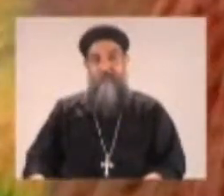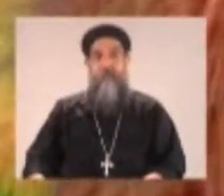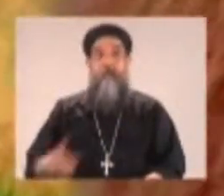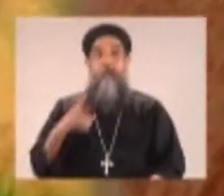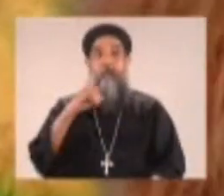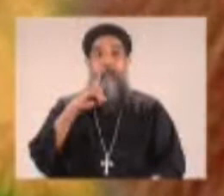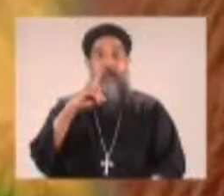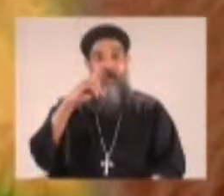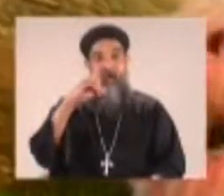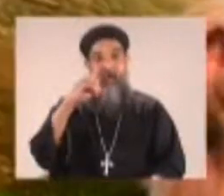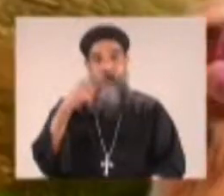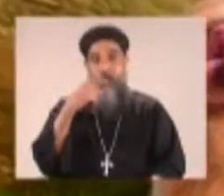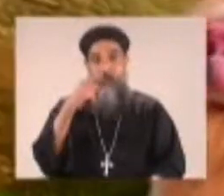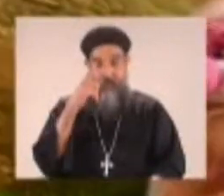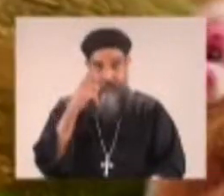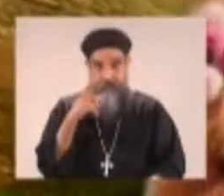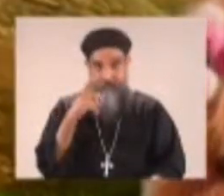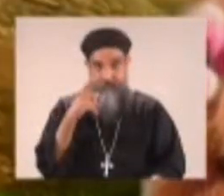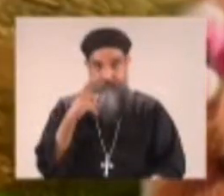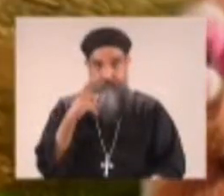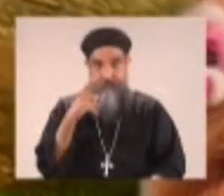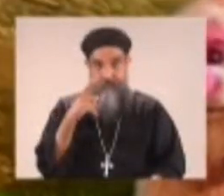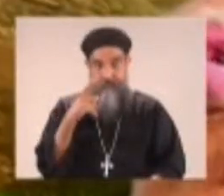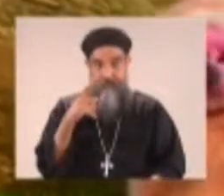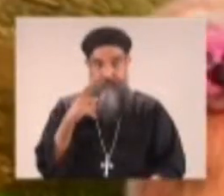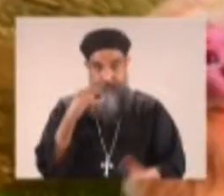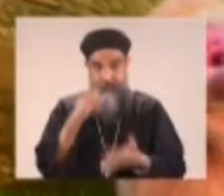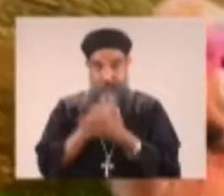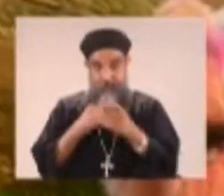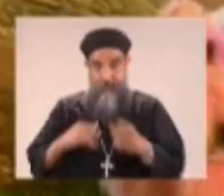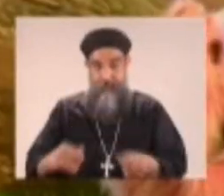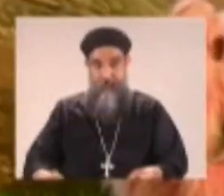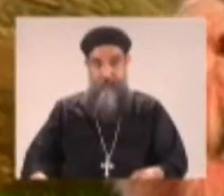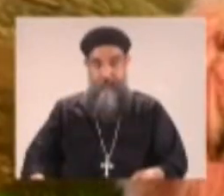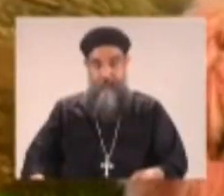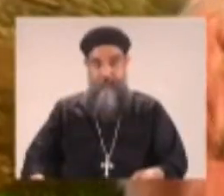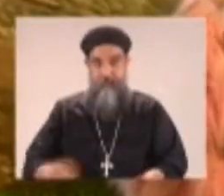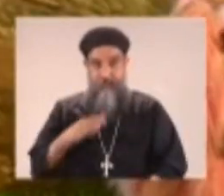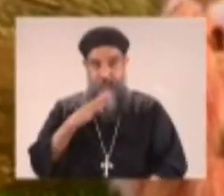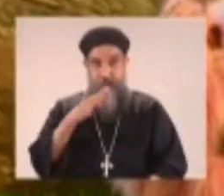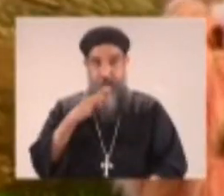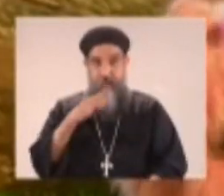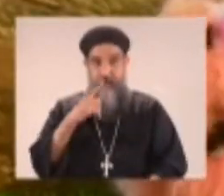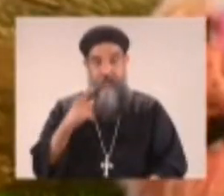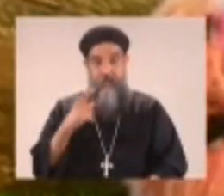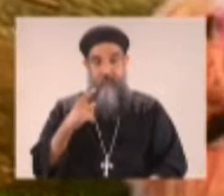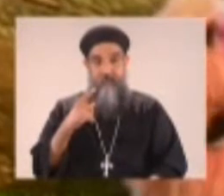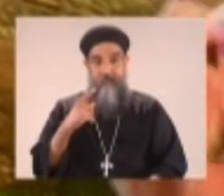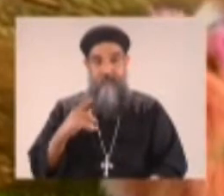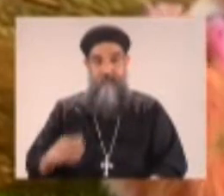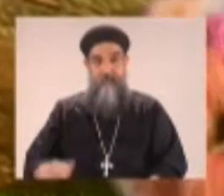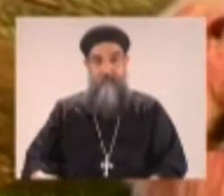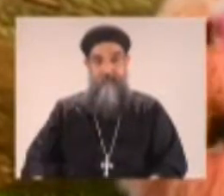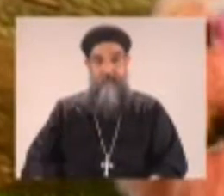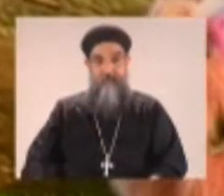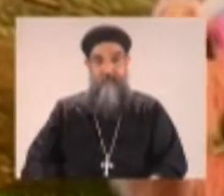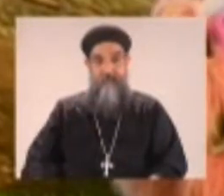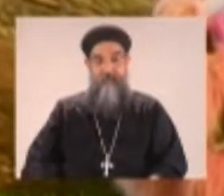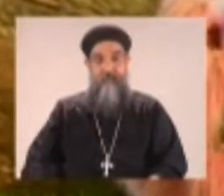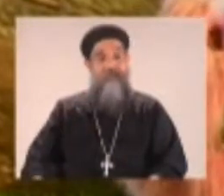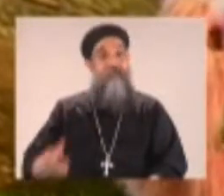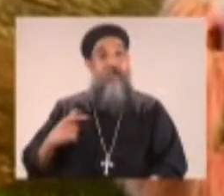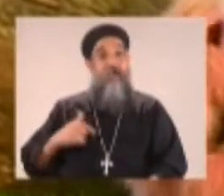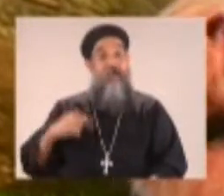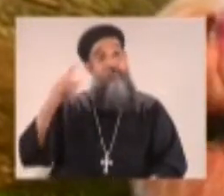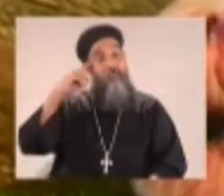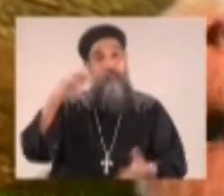تشبه لكده. ايه ده؟ لا مش انا، انا ما عملتش حاجة داني. ها، وانا برضو ما